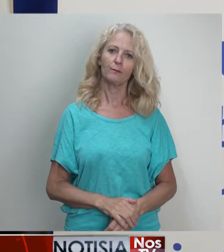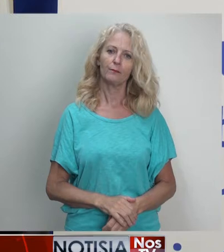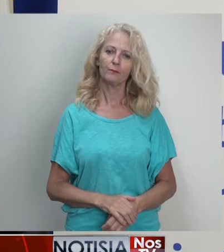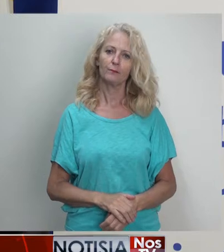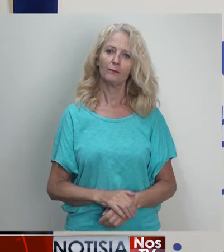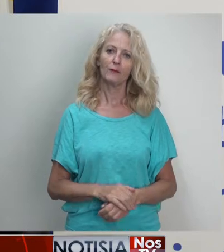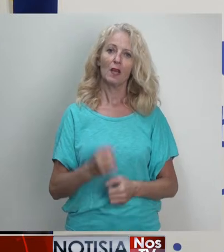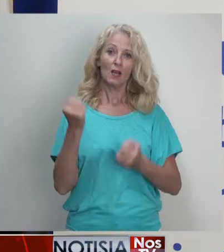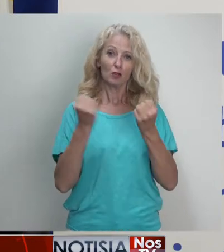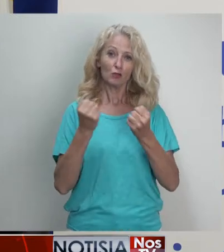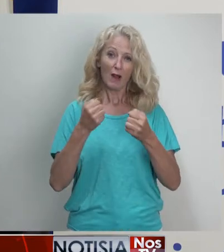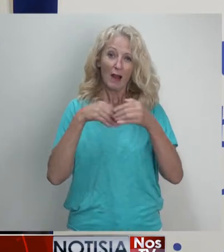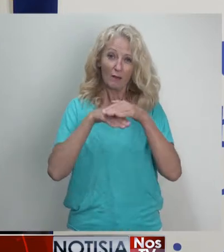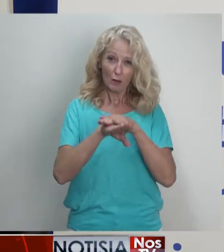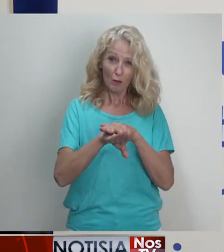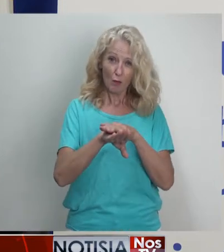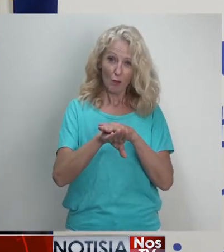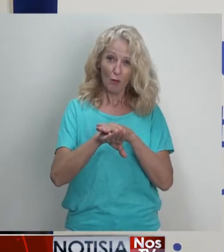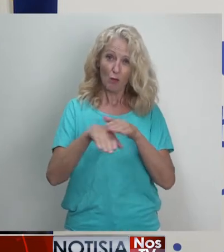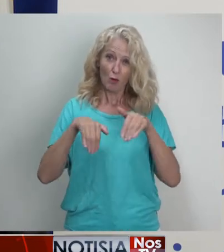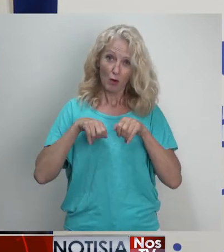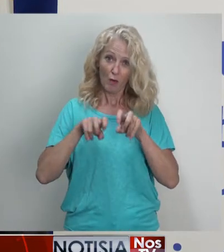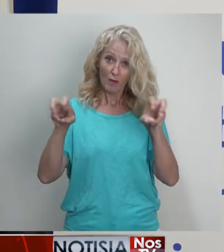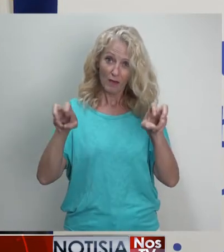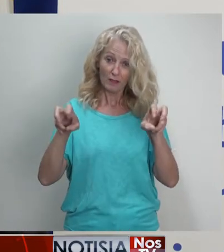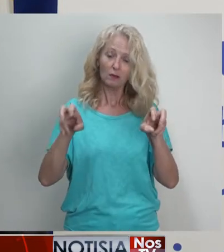verder te onderzoeken.